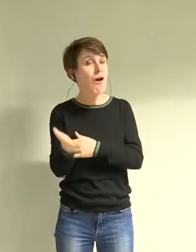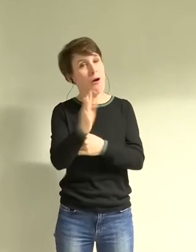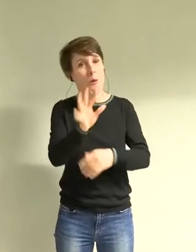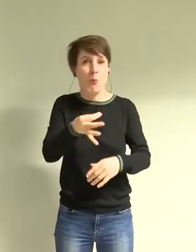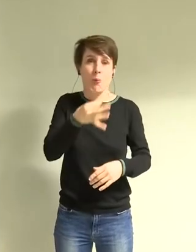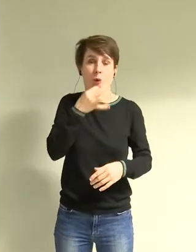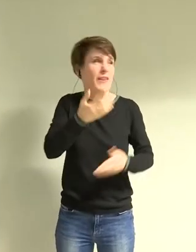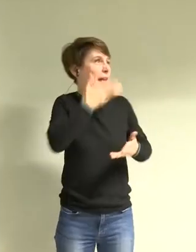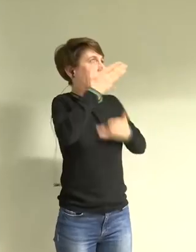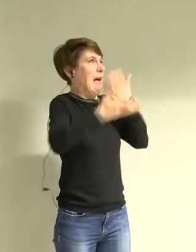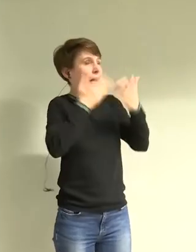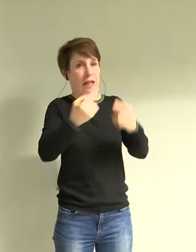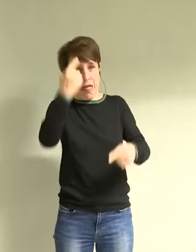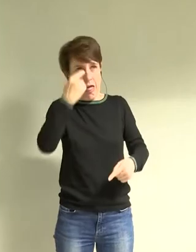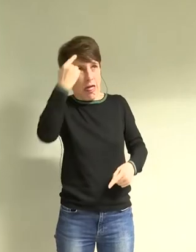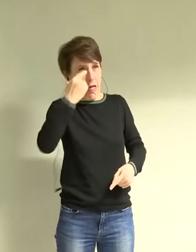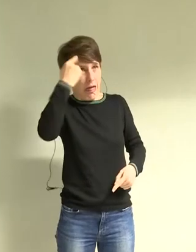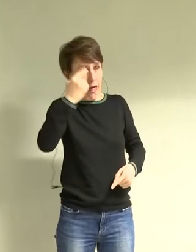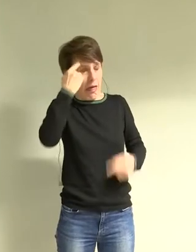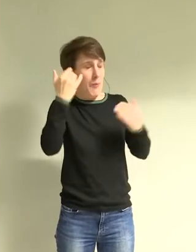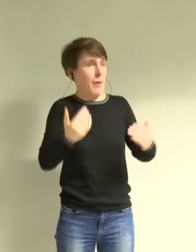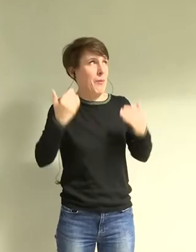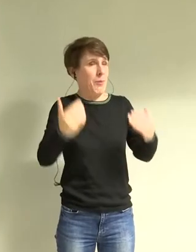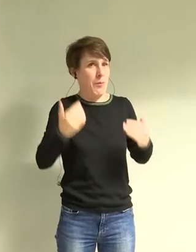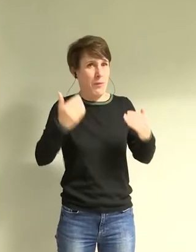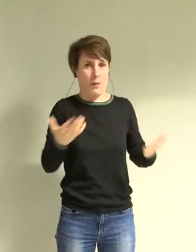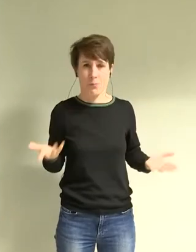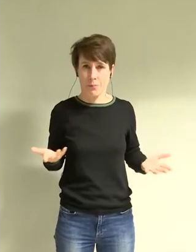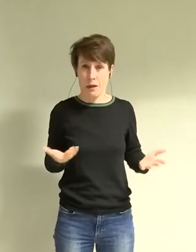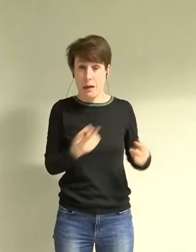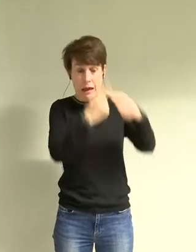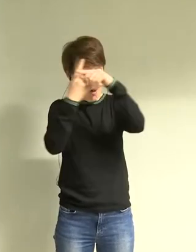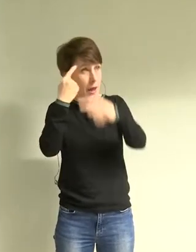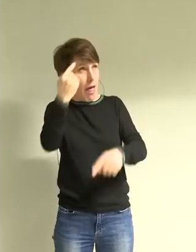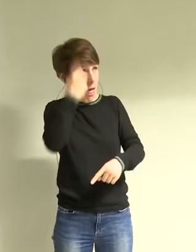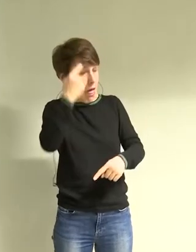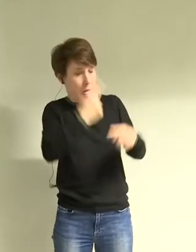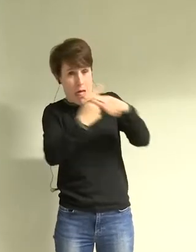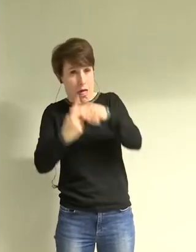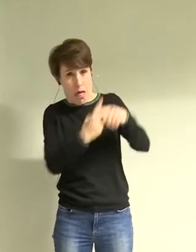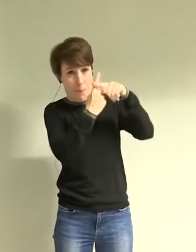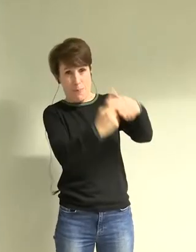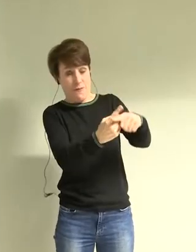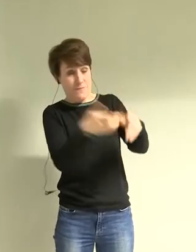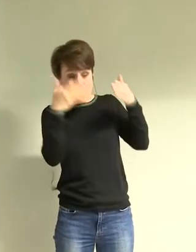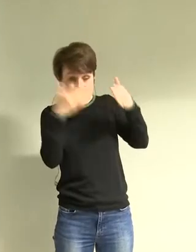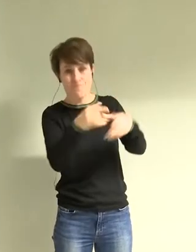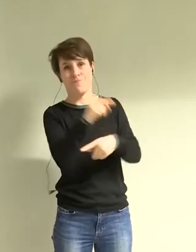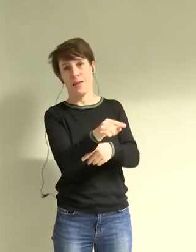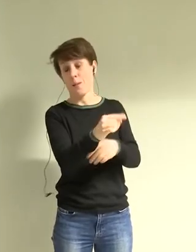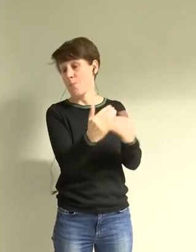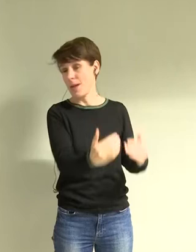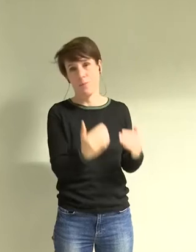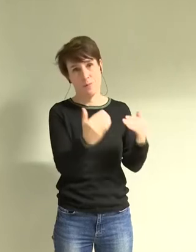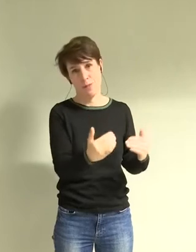d obsession identitaire qui ciblent encore et toujours les mêmes nous-mêmes concitoyennes